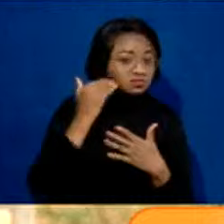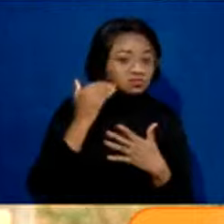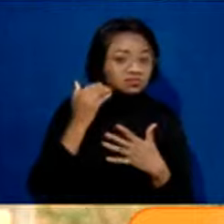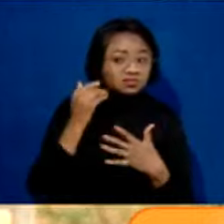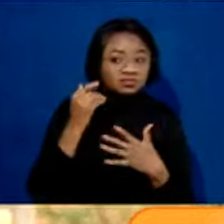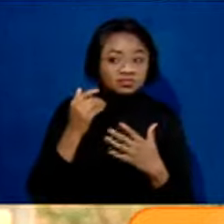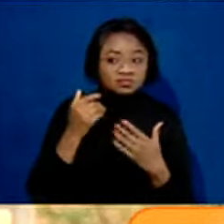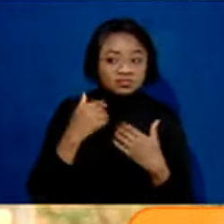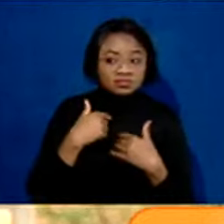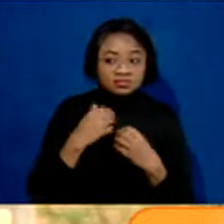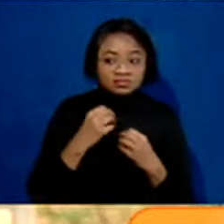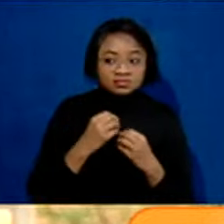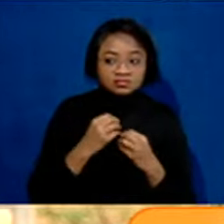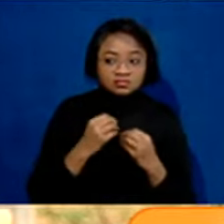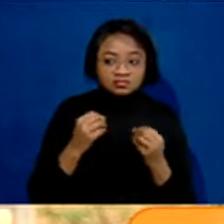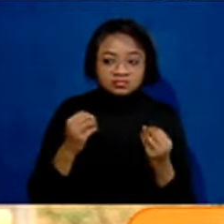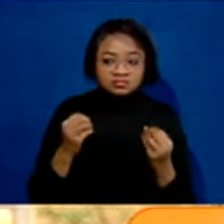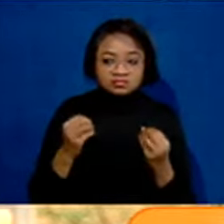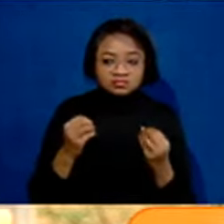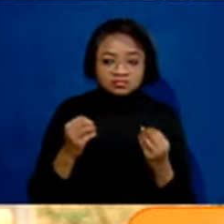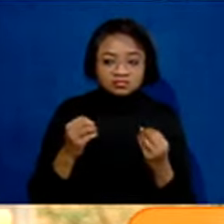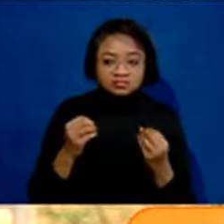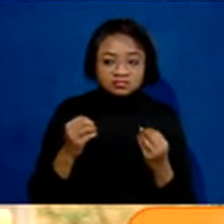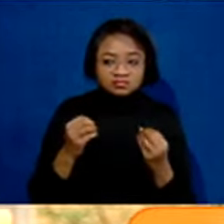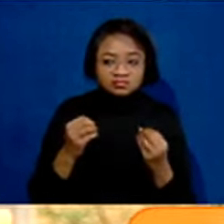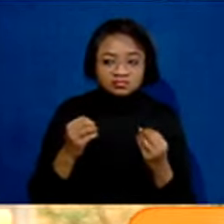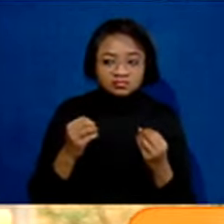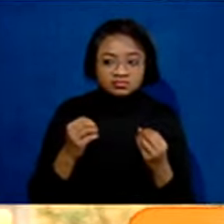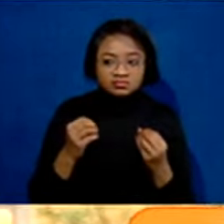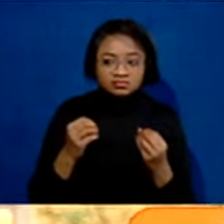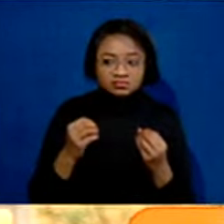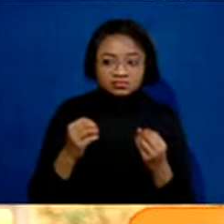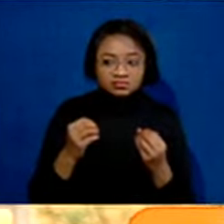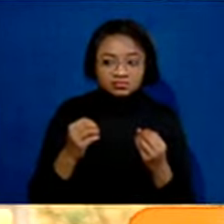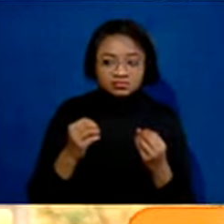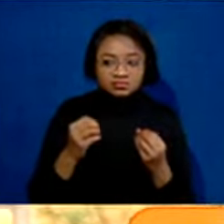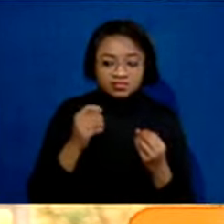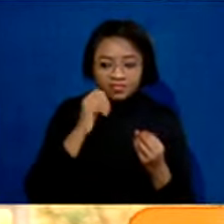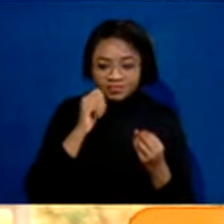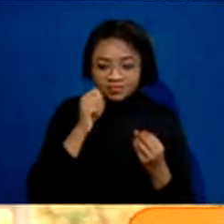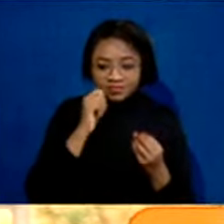have any residue or any meat on it.